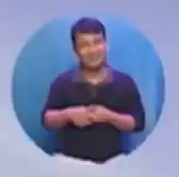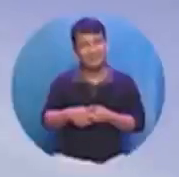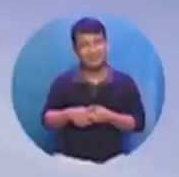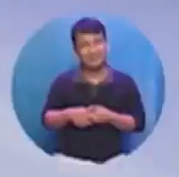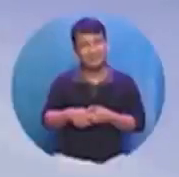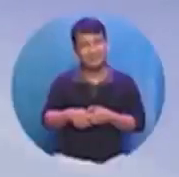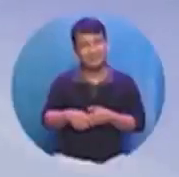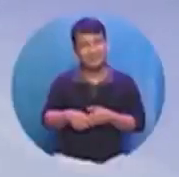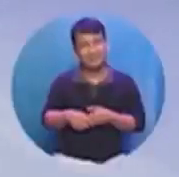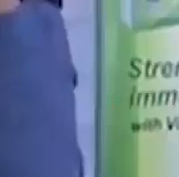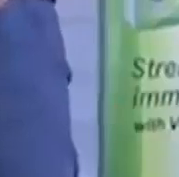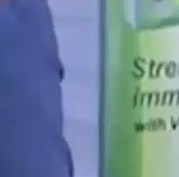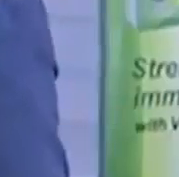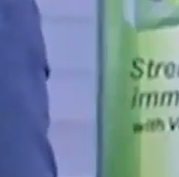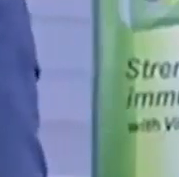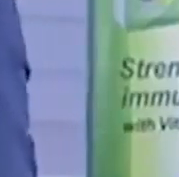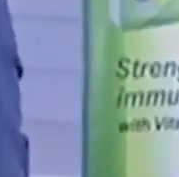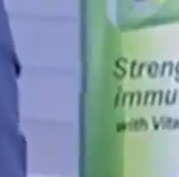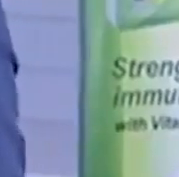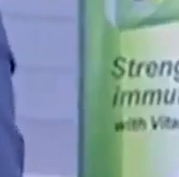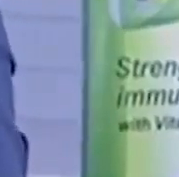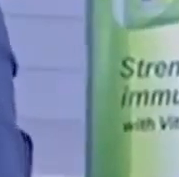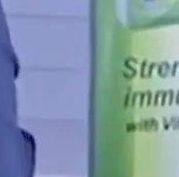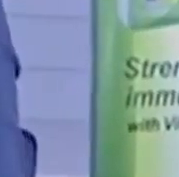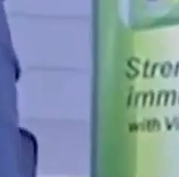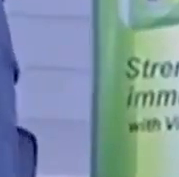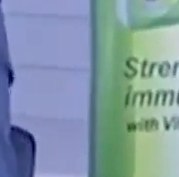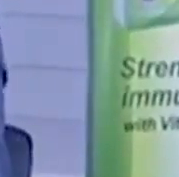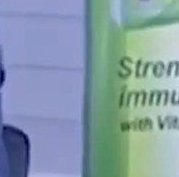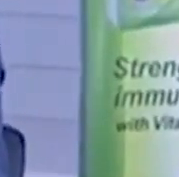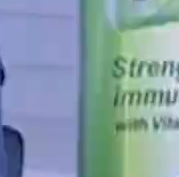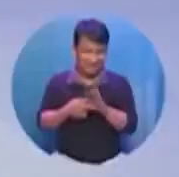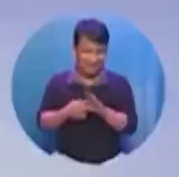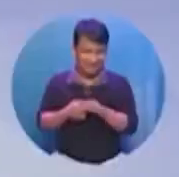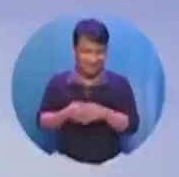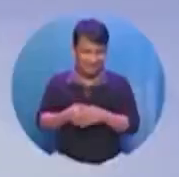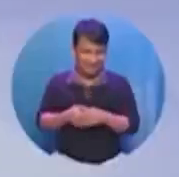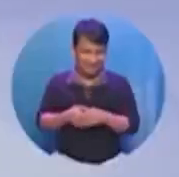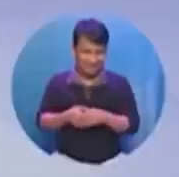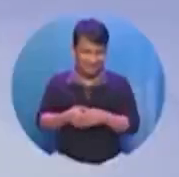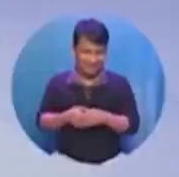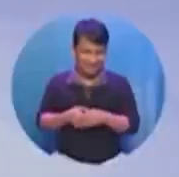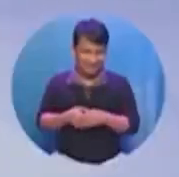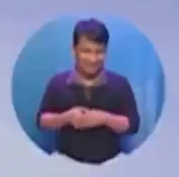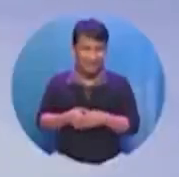kaming pambayad, ma'am. Eh, kuha ko po yung babayad sa utang ninyo. Payag ka? Opo.